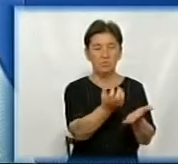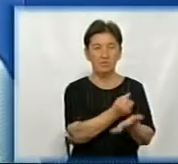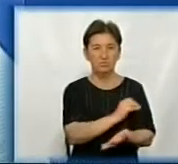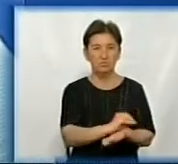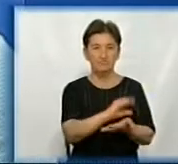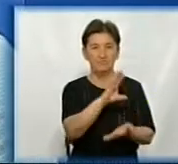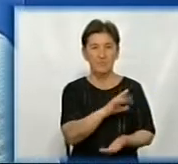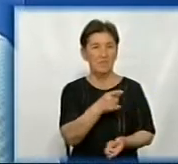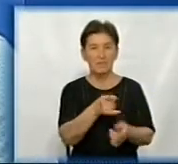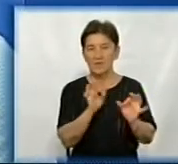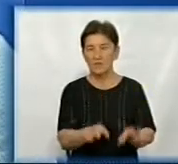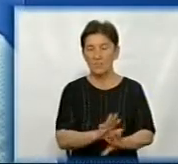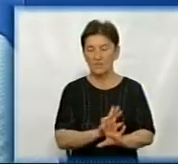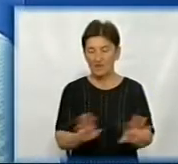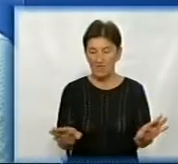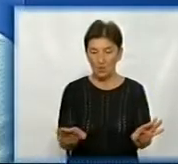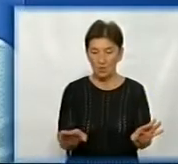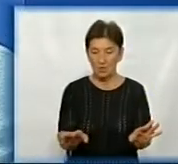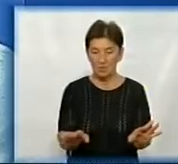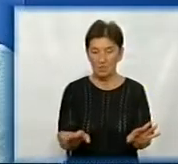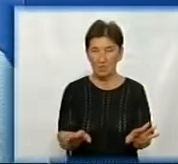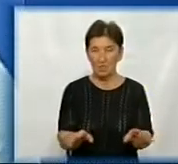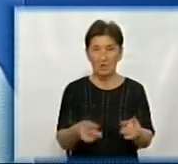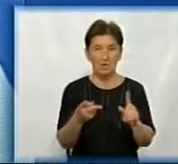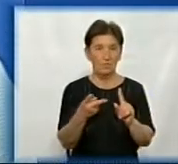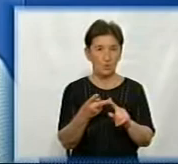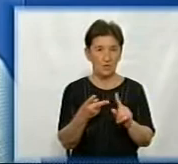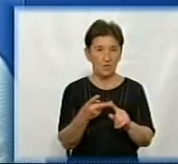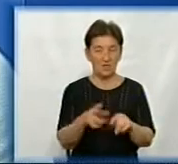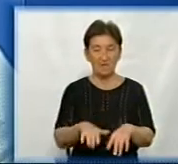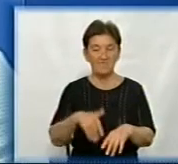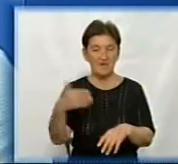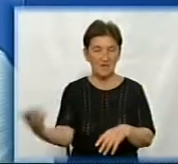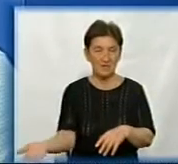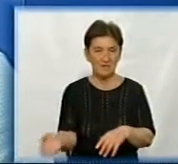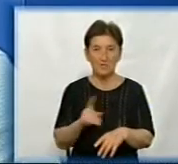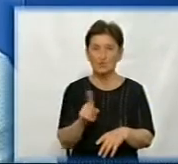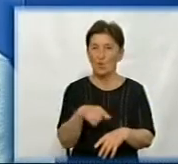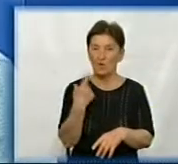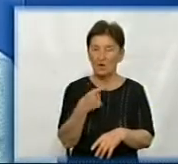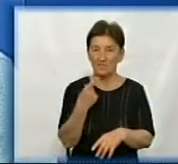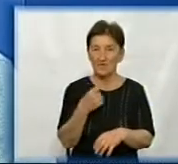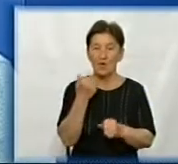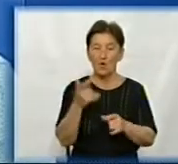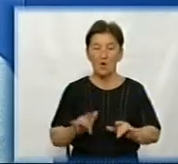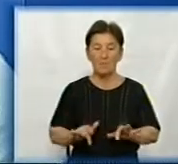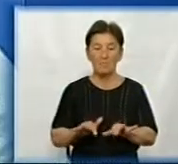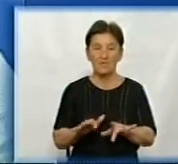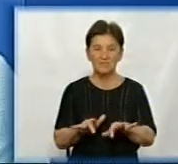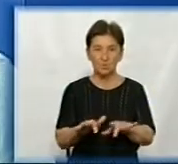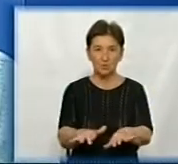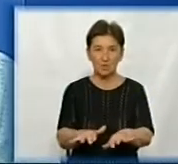це неправильно було б. І другий варіант був це те, що ми говорили, коли в процедурі банкрутства